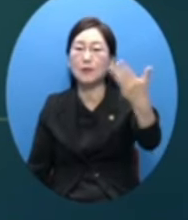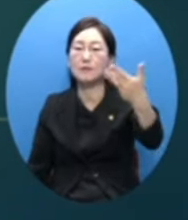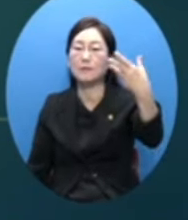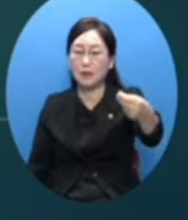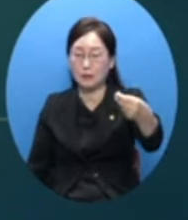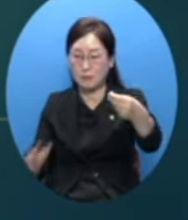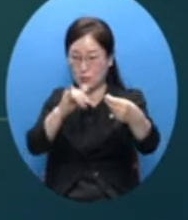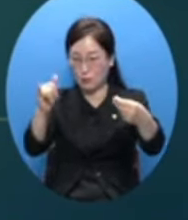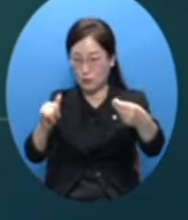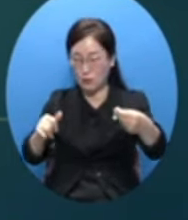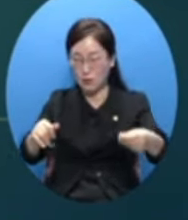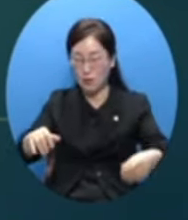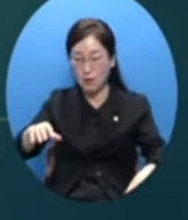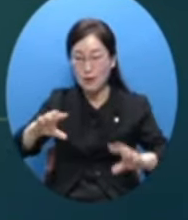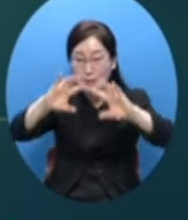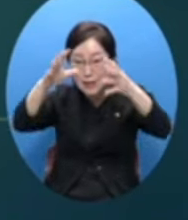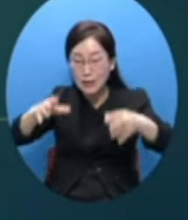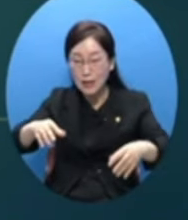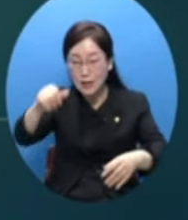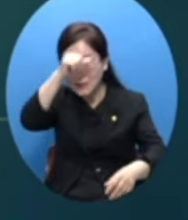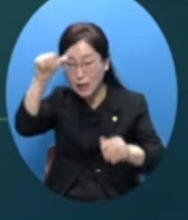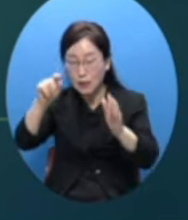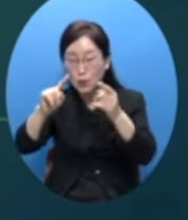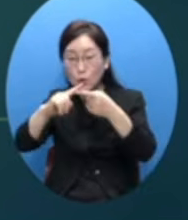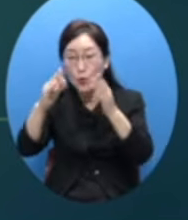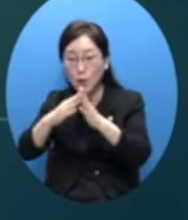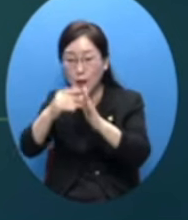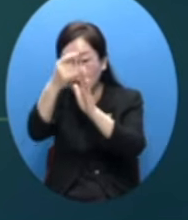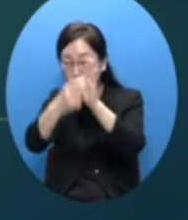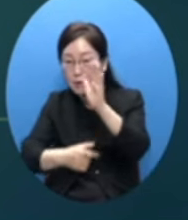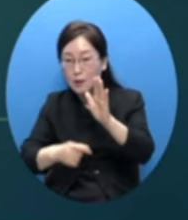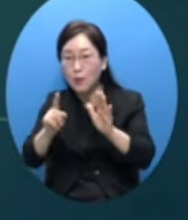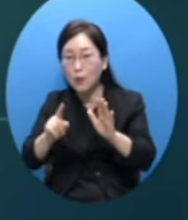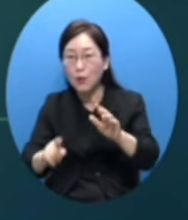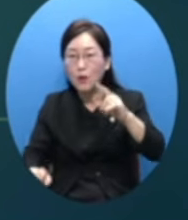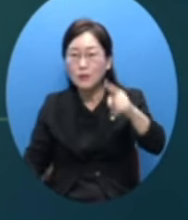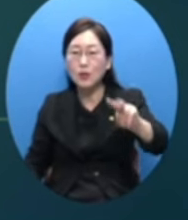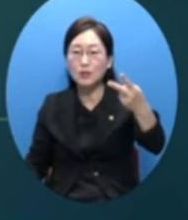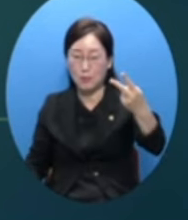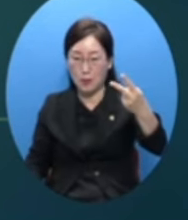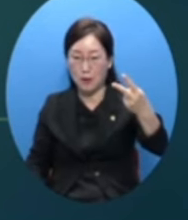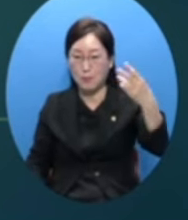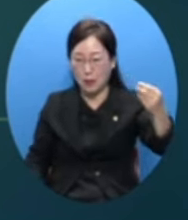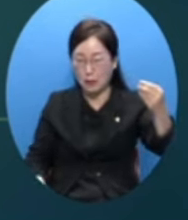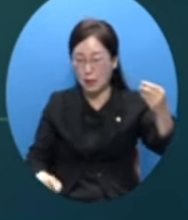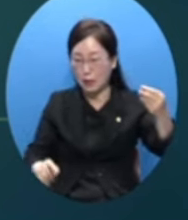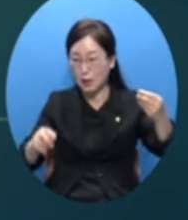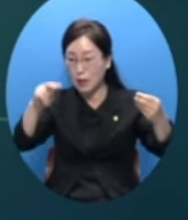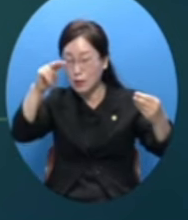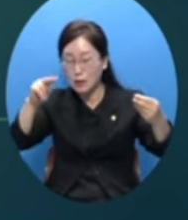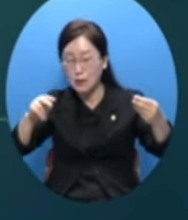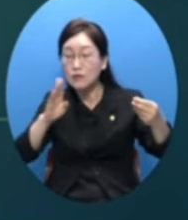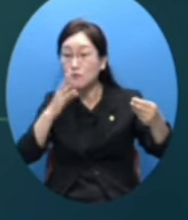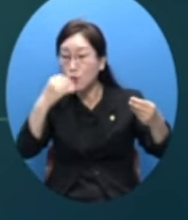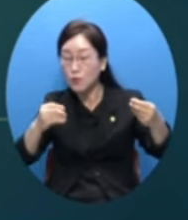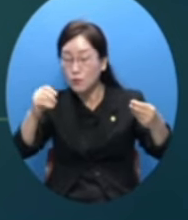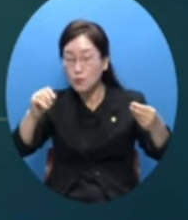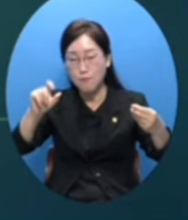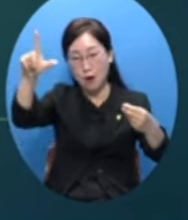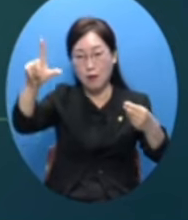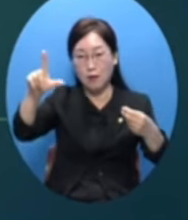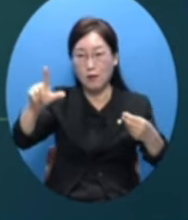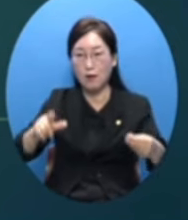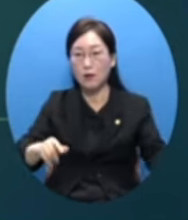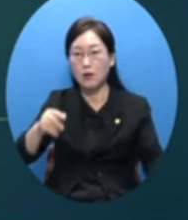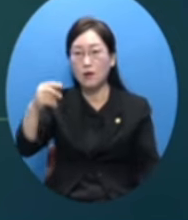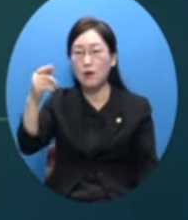전세계 장로교 교인 수가 1200만 명이니까 약 장로교인의 57배가 되고 전세계 감리교 교인이